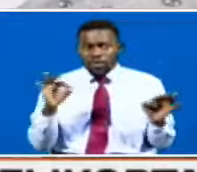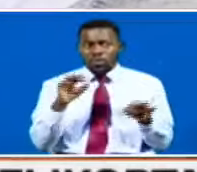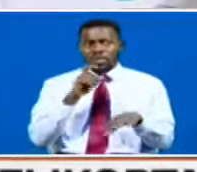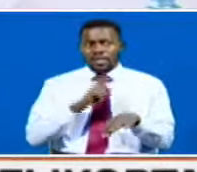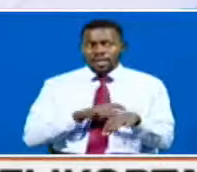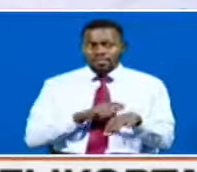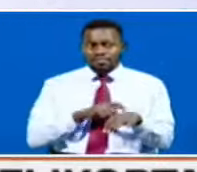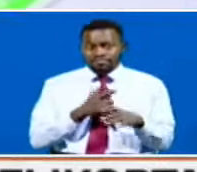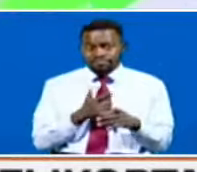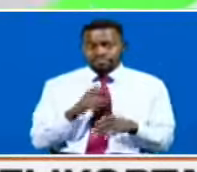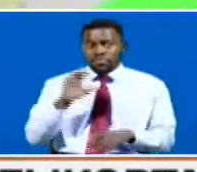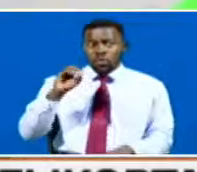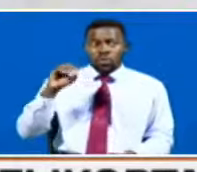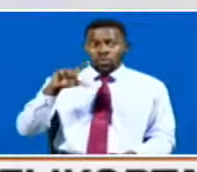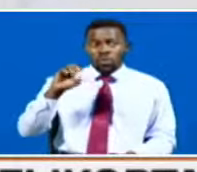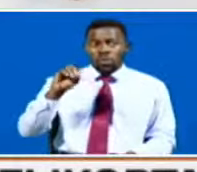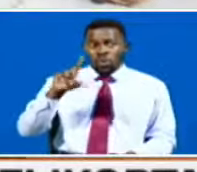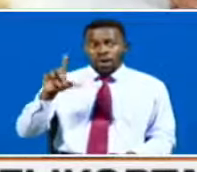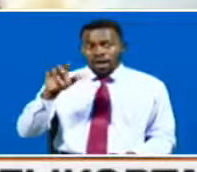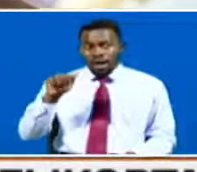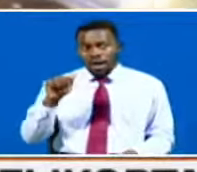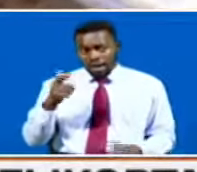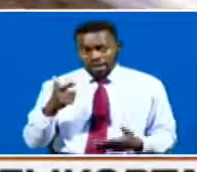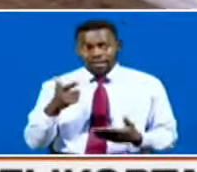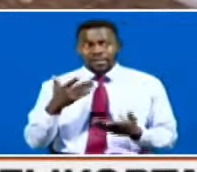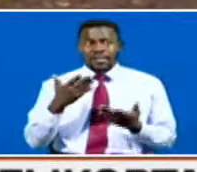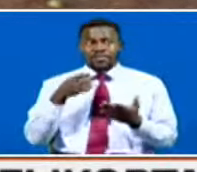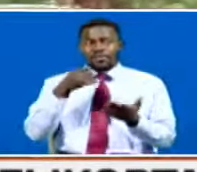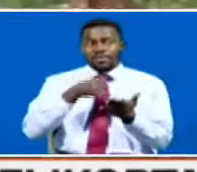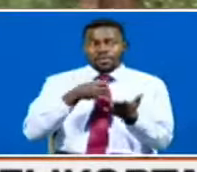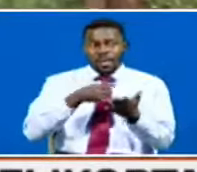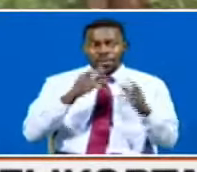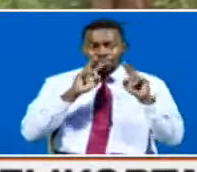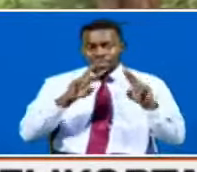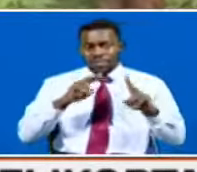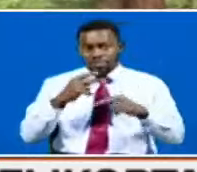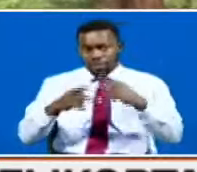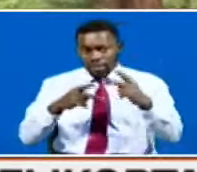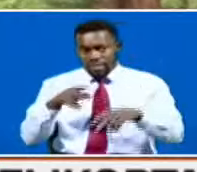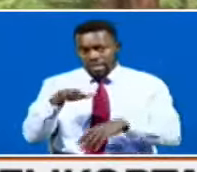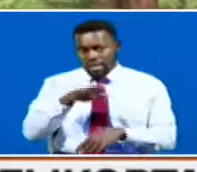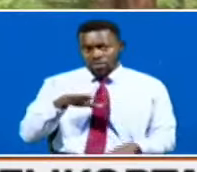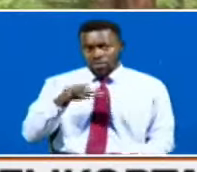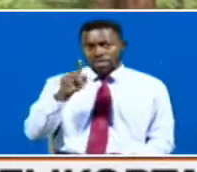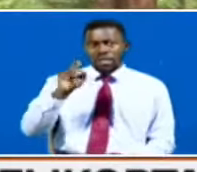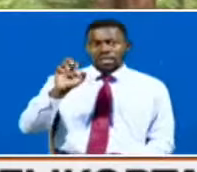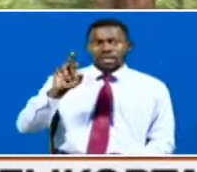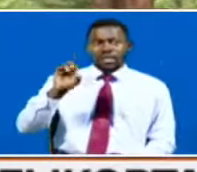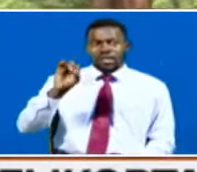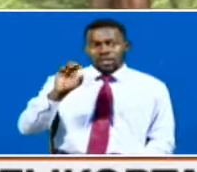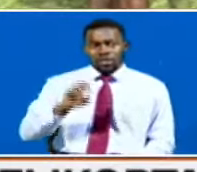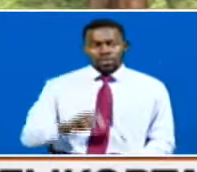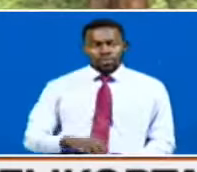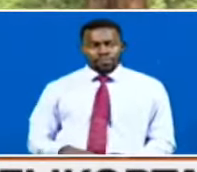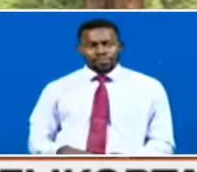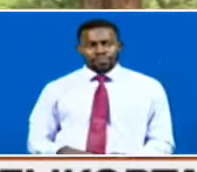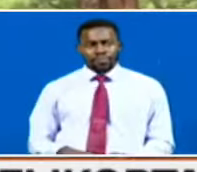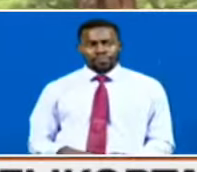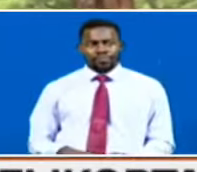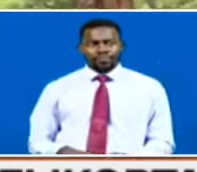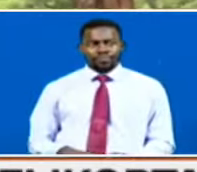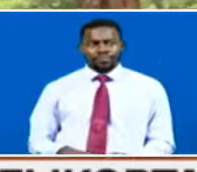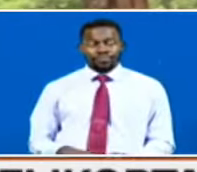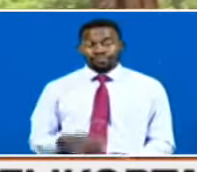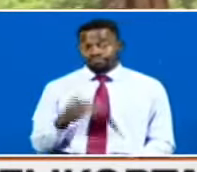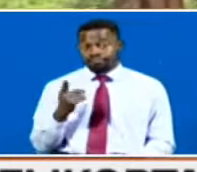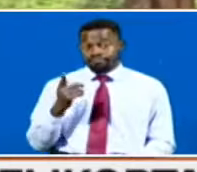Ogolla alikuwa kwenye jitihada za amani katika bonde la Kerio. Nafikiri hata ule jenerali alikuwa anakuja